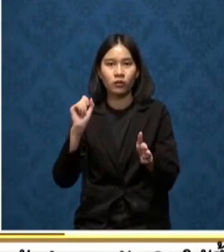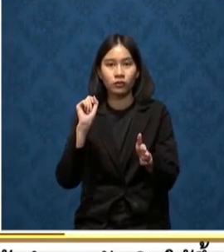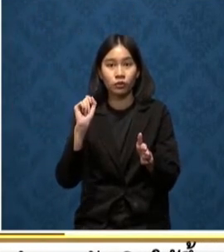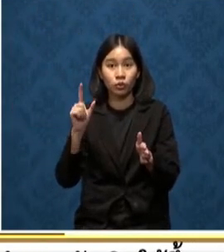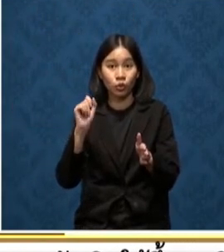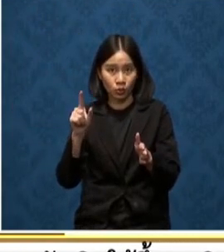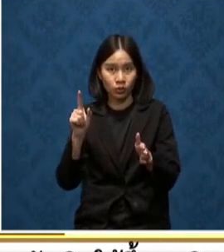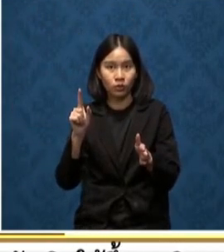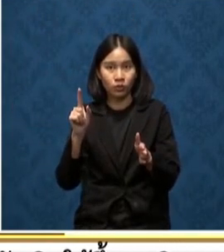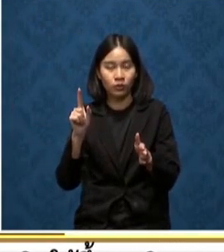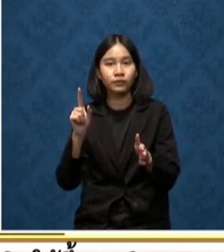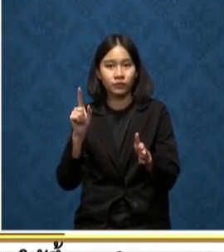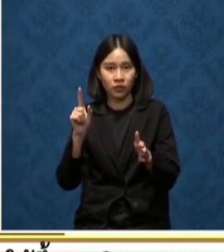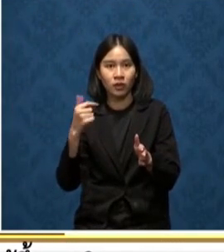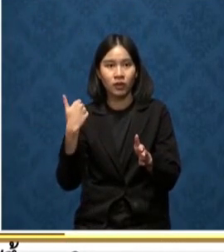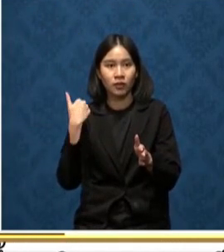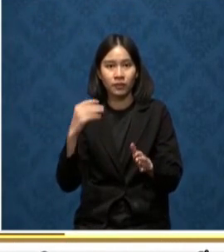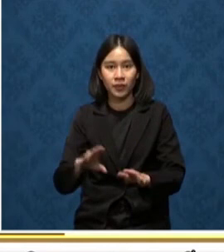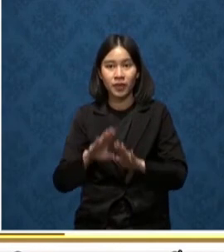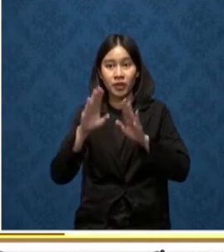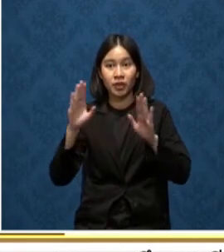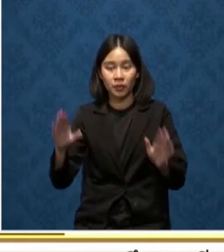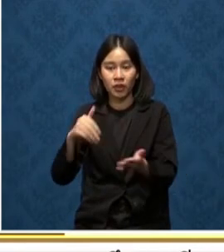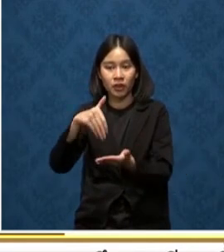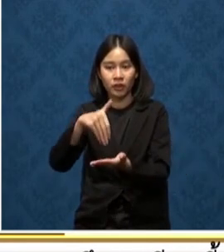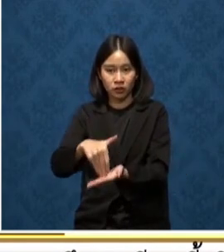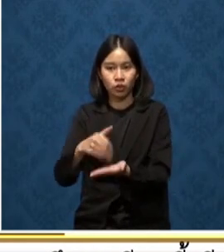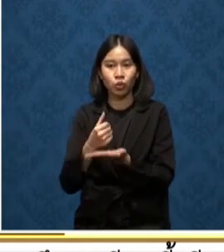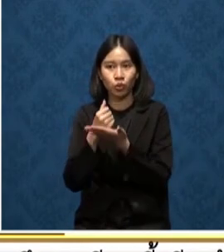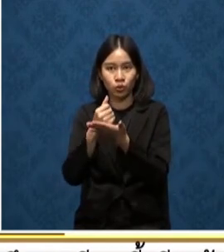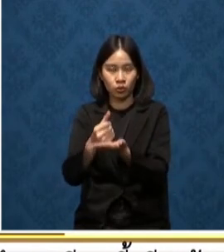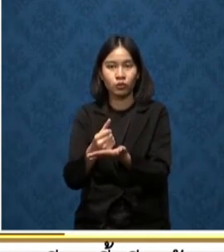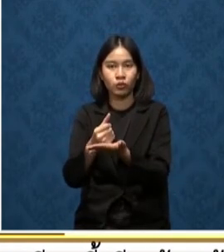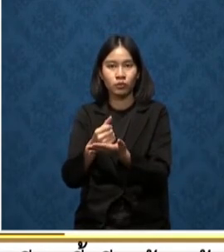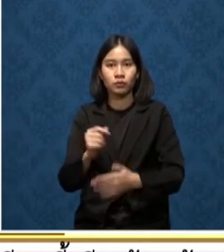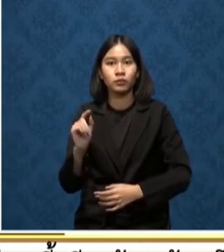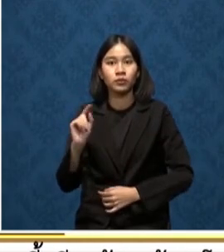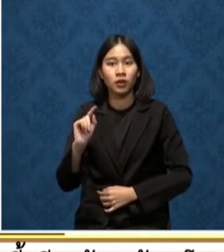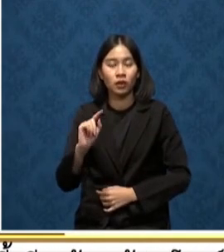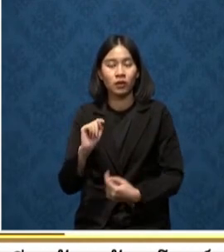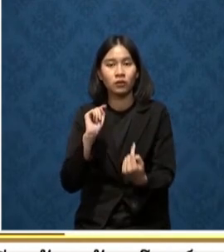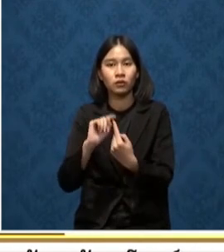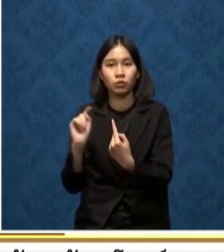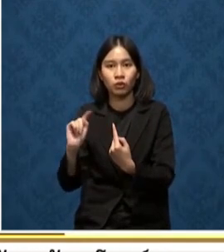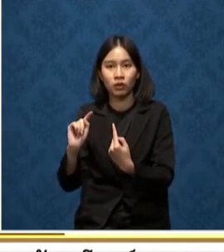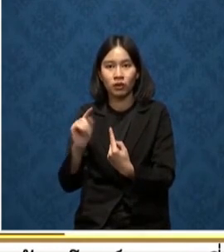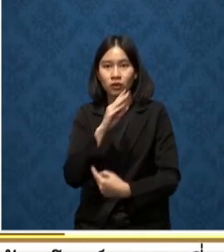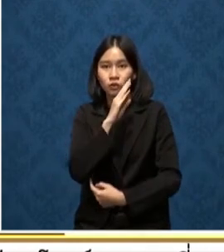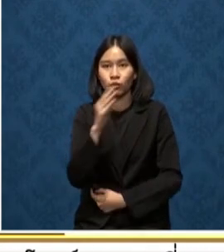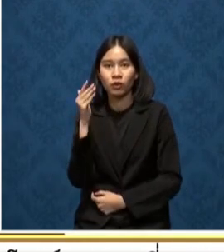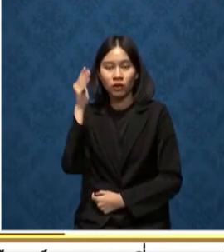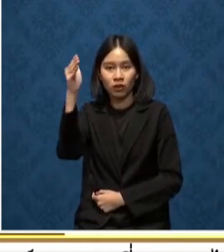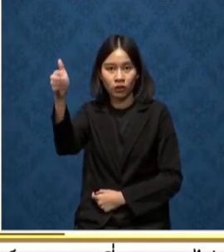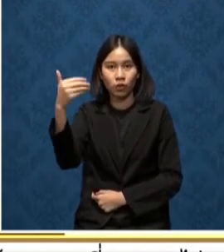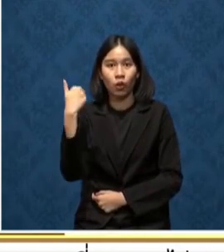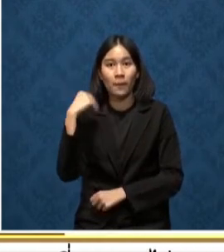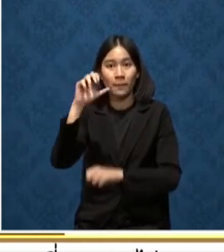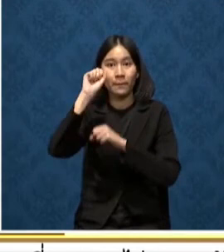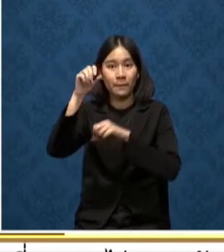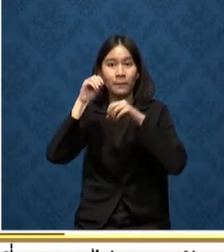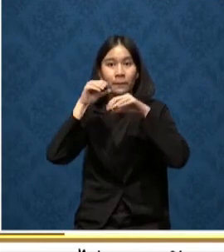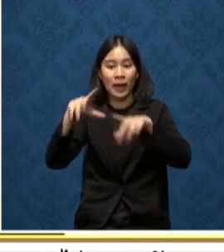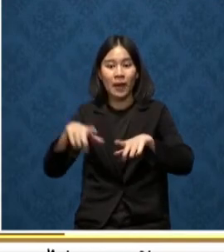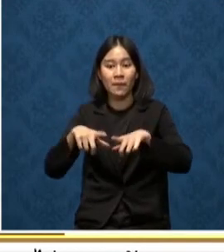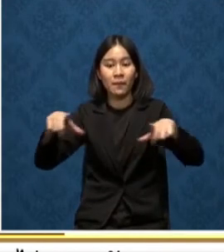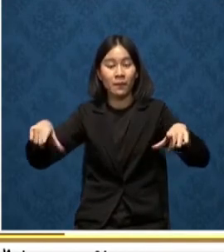แล้มีแผนทจะเปิด Health Support Centerซึ่ผมคดวามัจะได้เข้ากับ รัษณะที่สมมุิวในนาคตจะประกาศเป็ Land